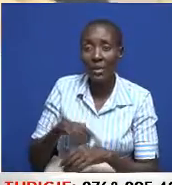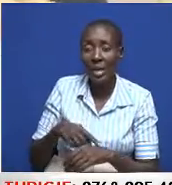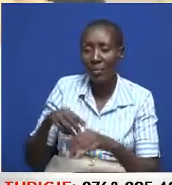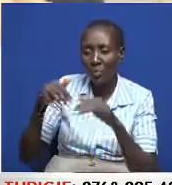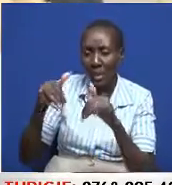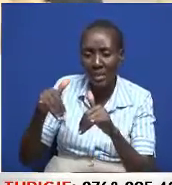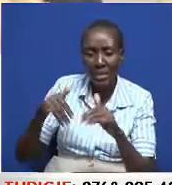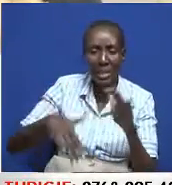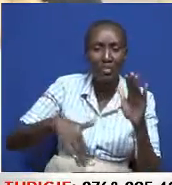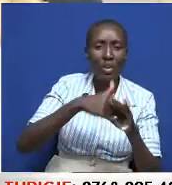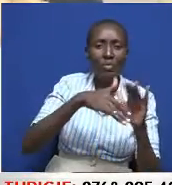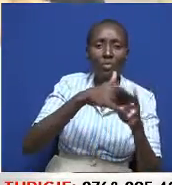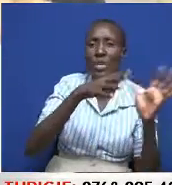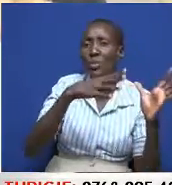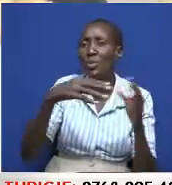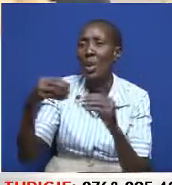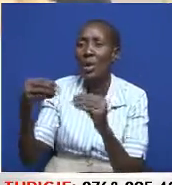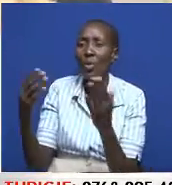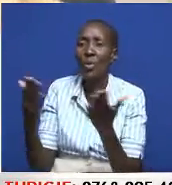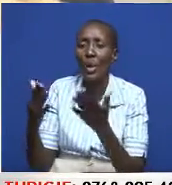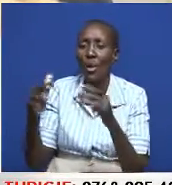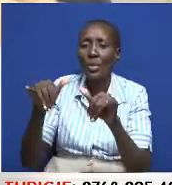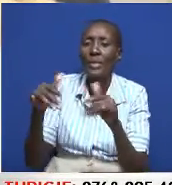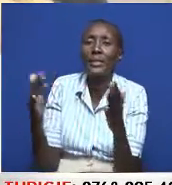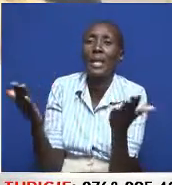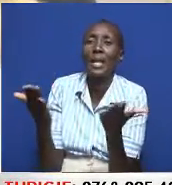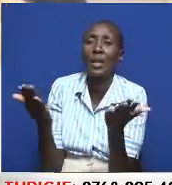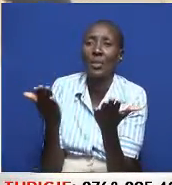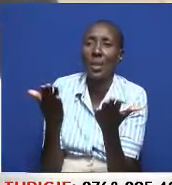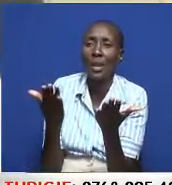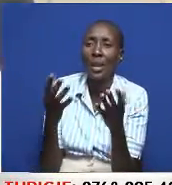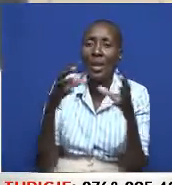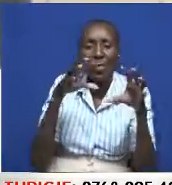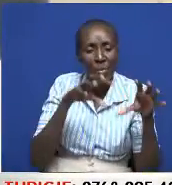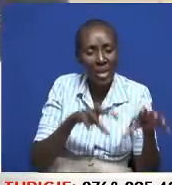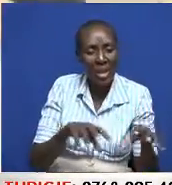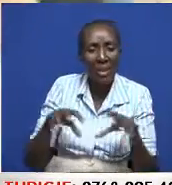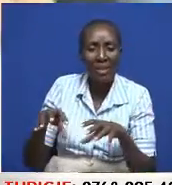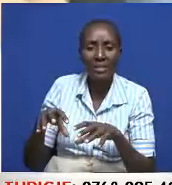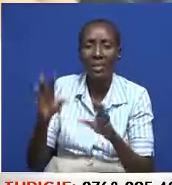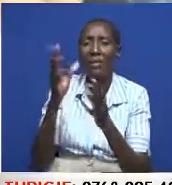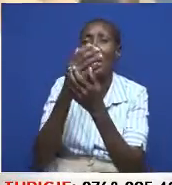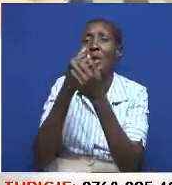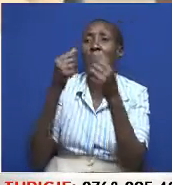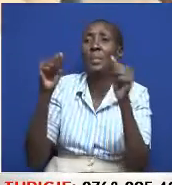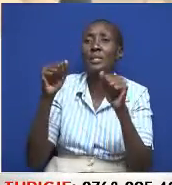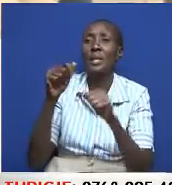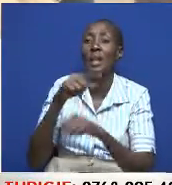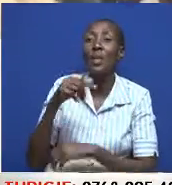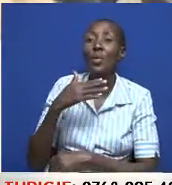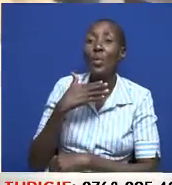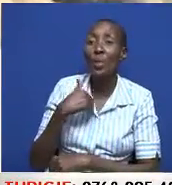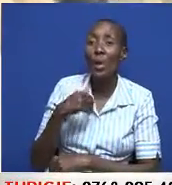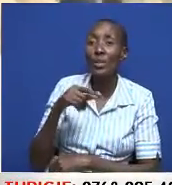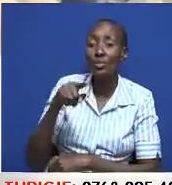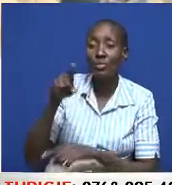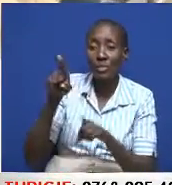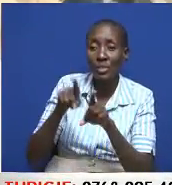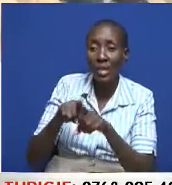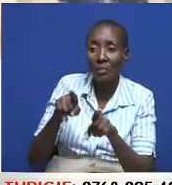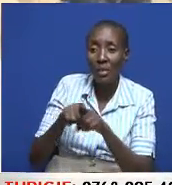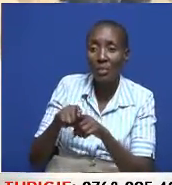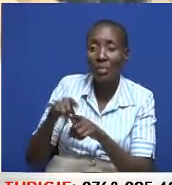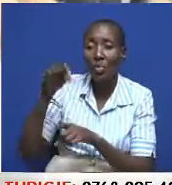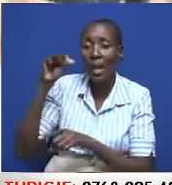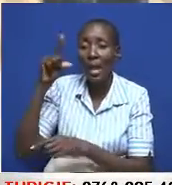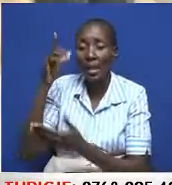So tutaenda wapi? Tutakaa wapi? Tunaumia Bwana Rais, na tunataka utambue haki yetu ya kuishi katika msitu